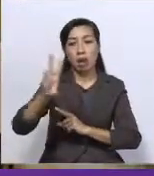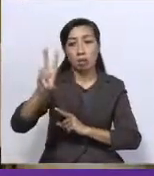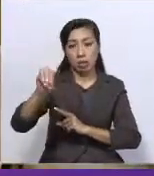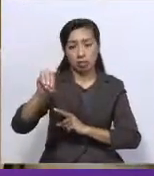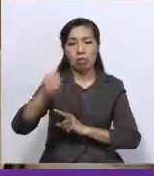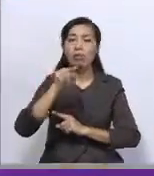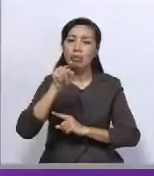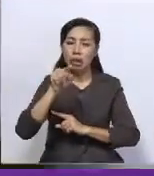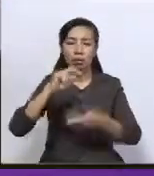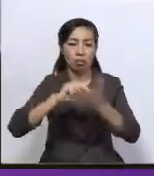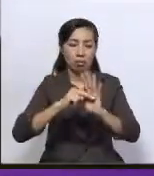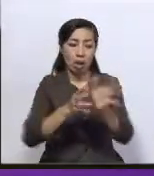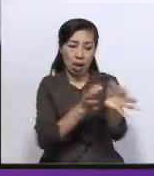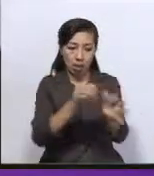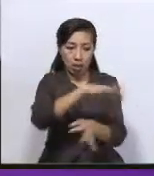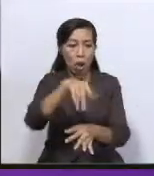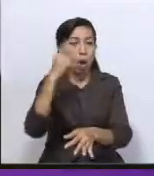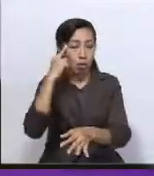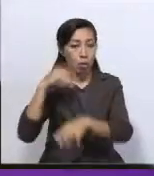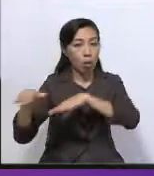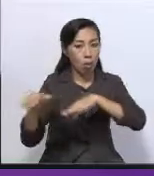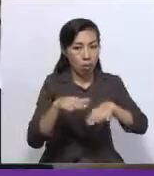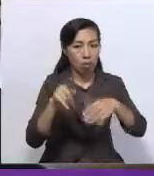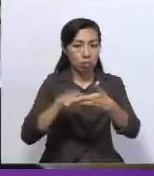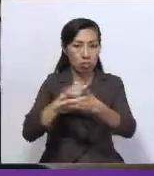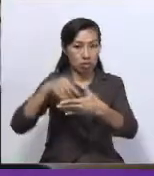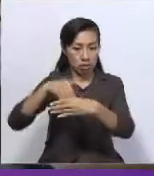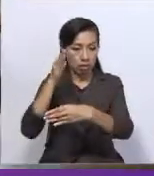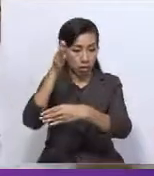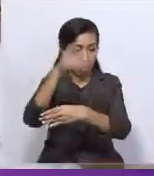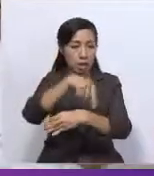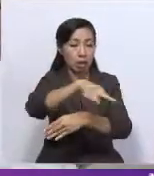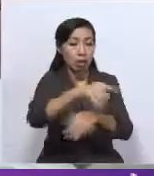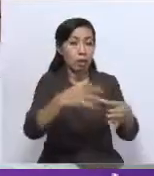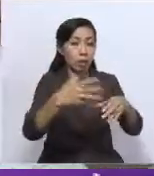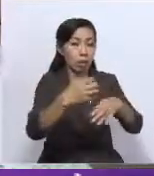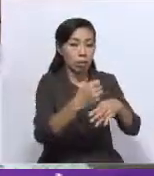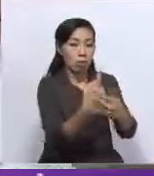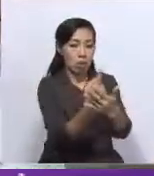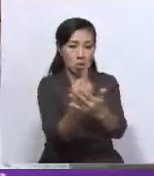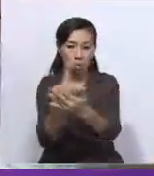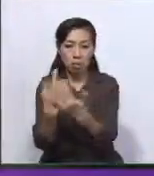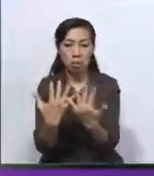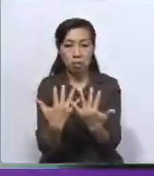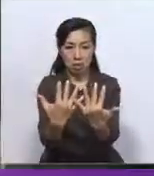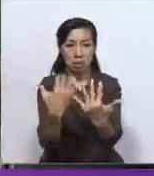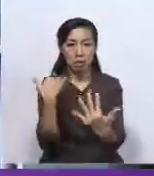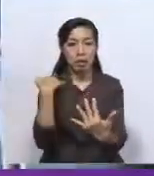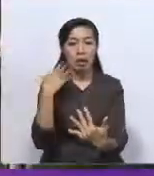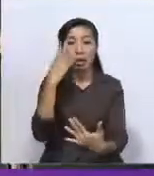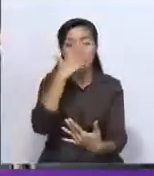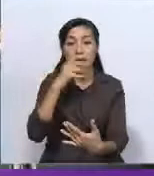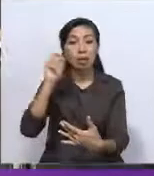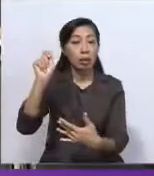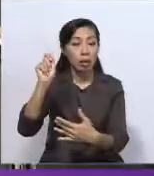53/2560เป็นการเตรียมความพร้อมก่อนการเลือกตั้งโดยมีแกนนำพรรคเดิมเข้าร่วมอย่างครบครันนะคะนายอภิสิทธิ์เวชชาชีวะหัวหน้าพรรค